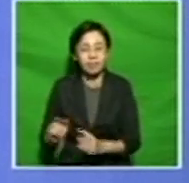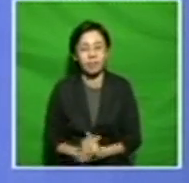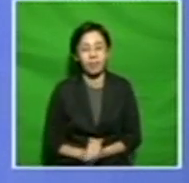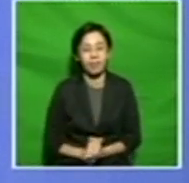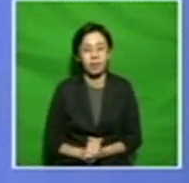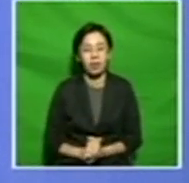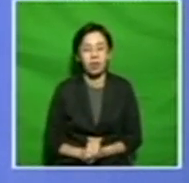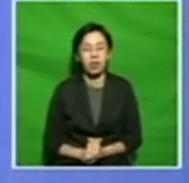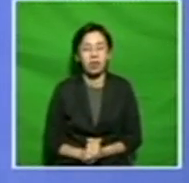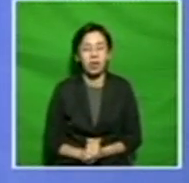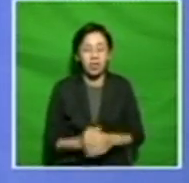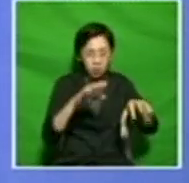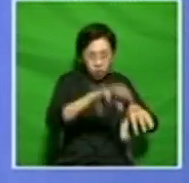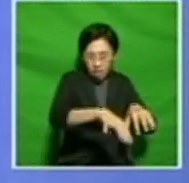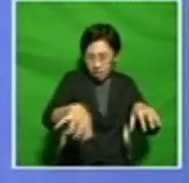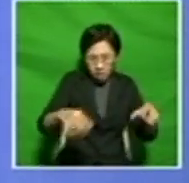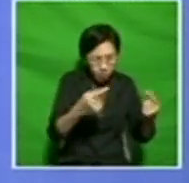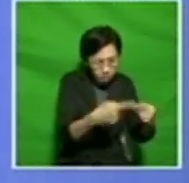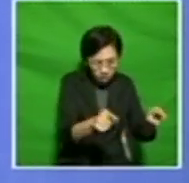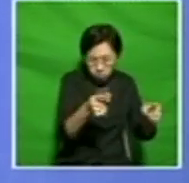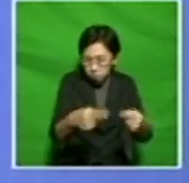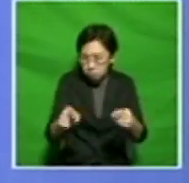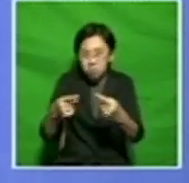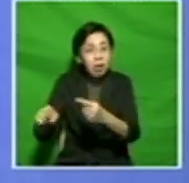สิ่งที่แตกต่างกันออกไป